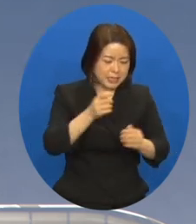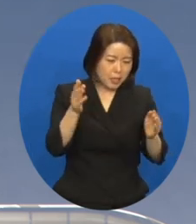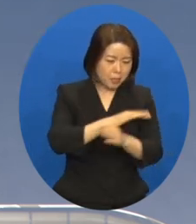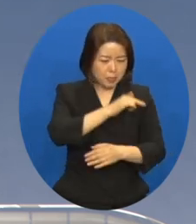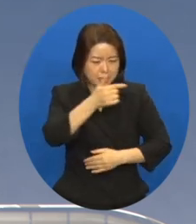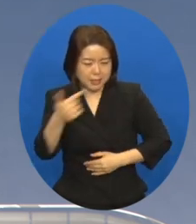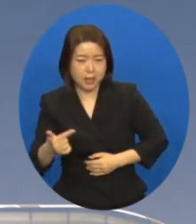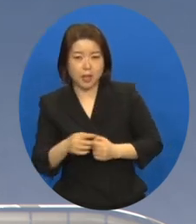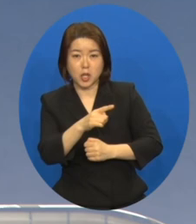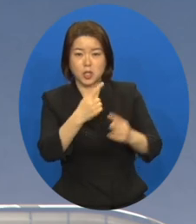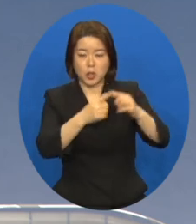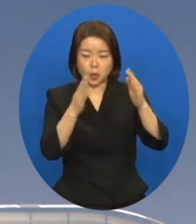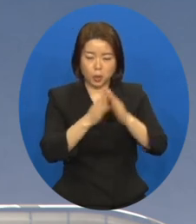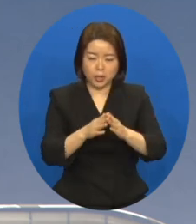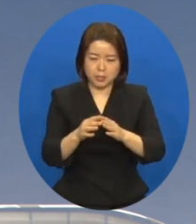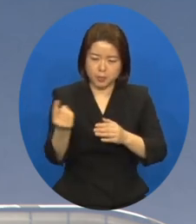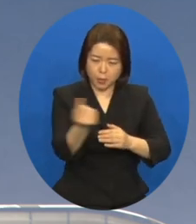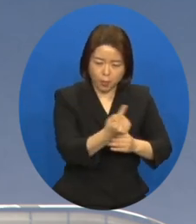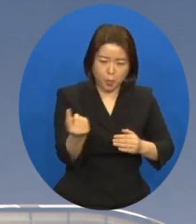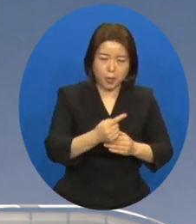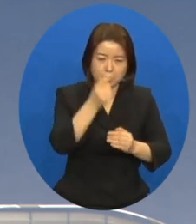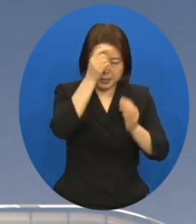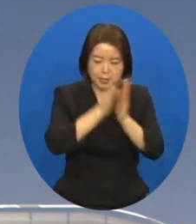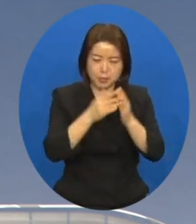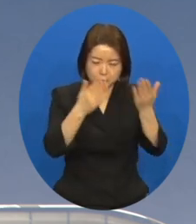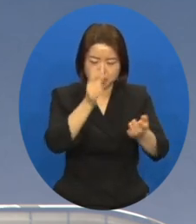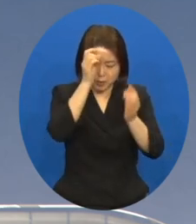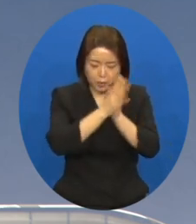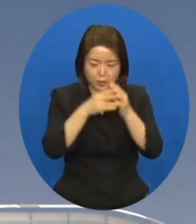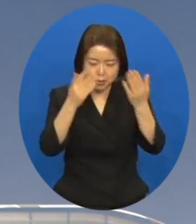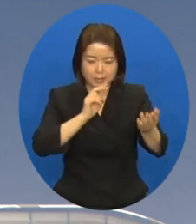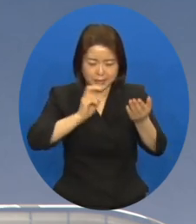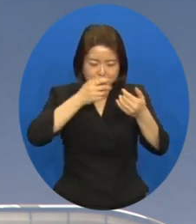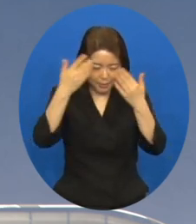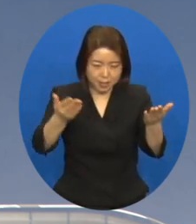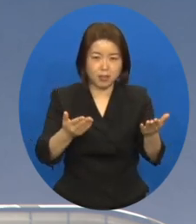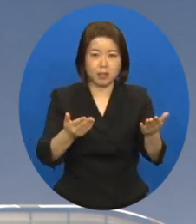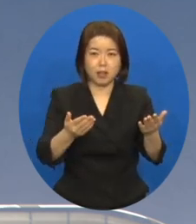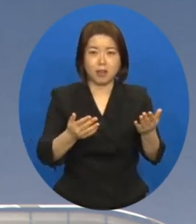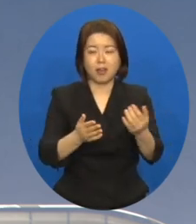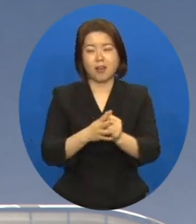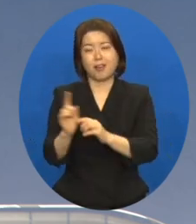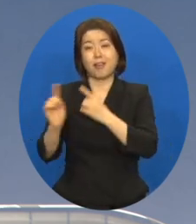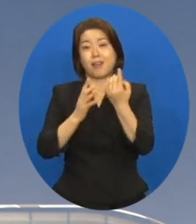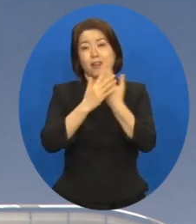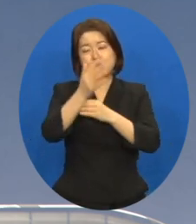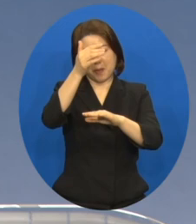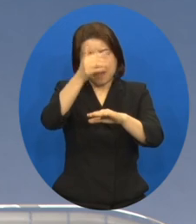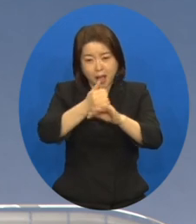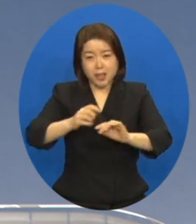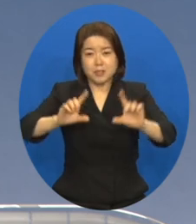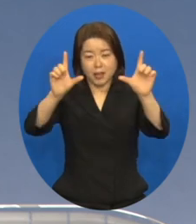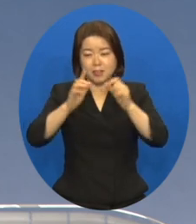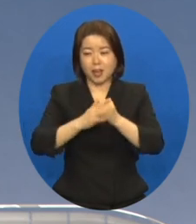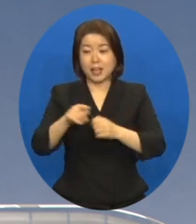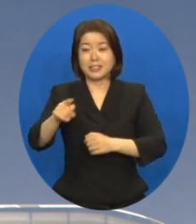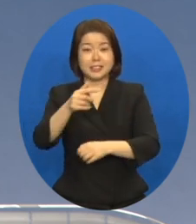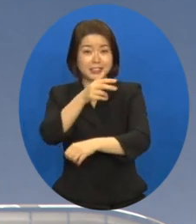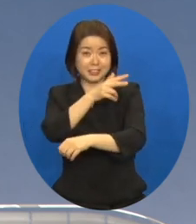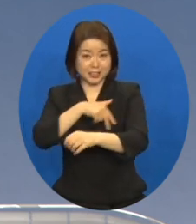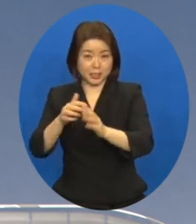와서 예배드리고 기도하고 예배드리고 기도하는 거예요. 부흥회 끝나는 날 그 집사님이 그런